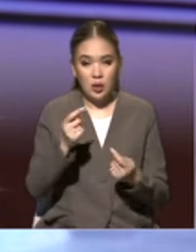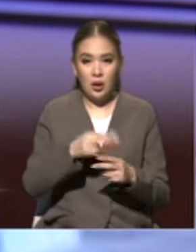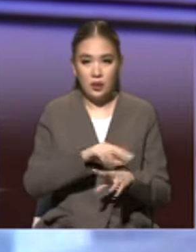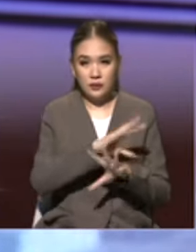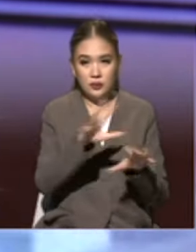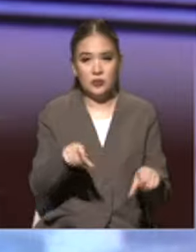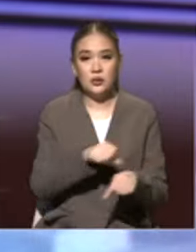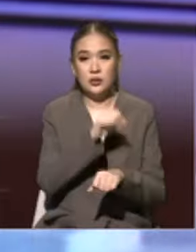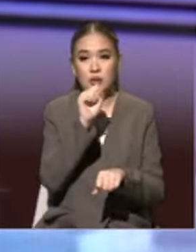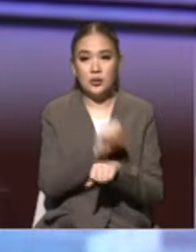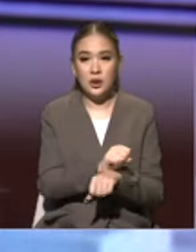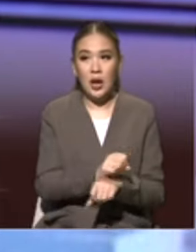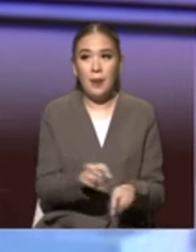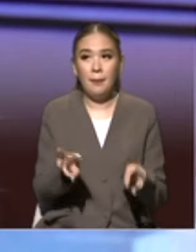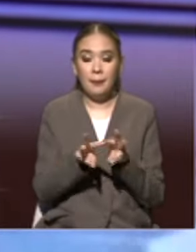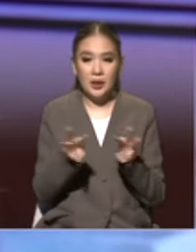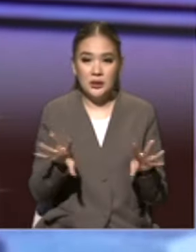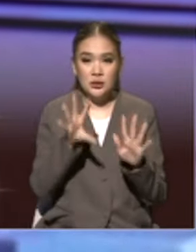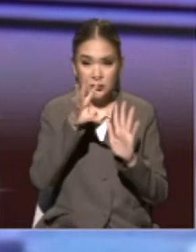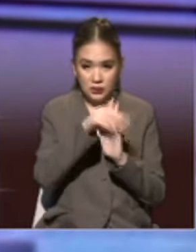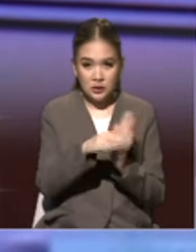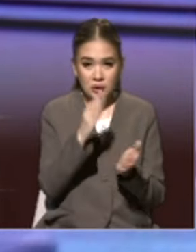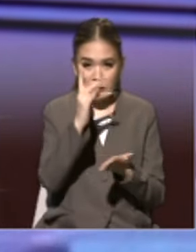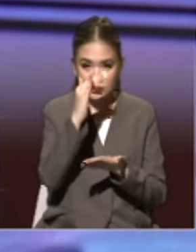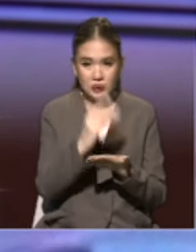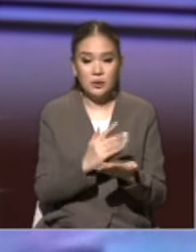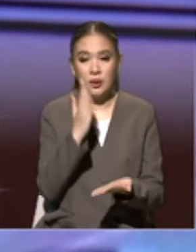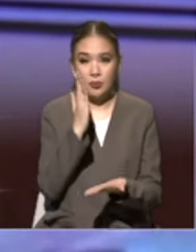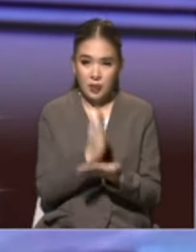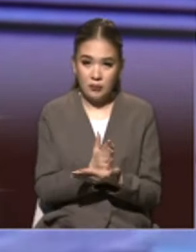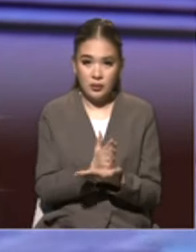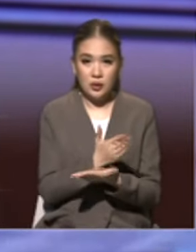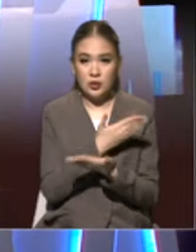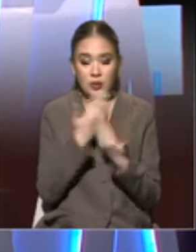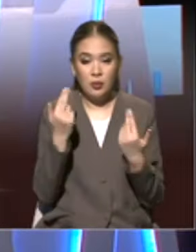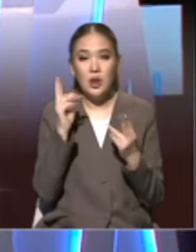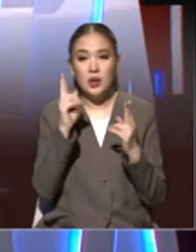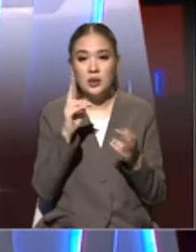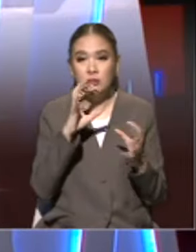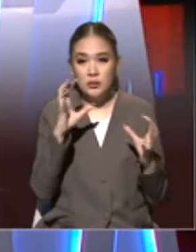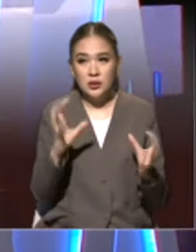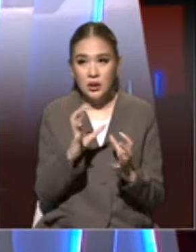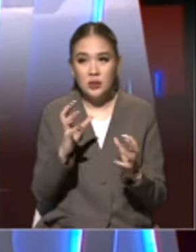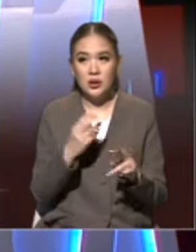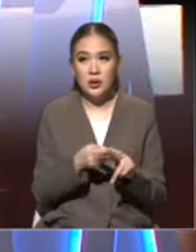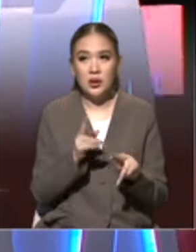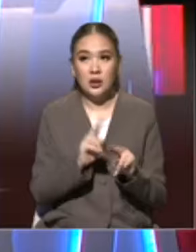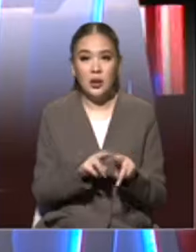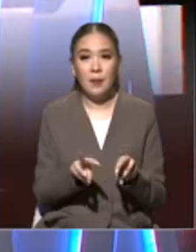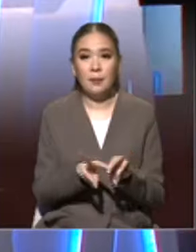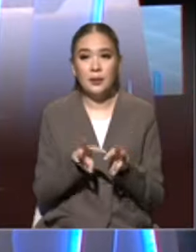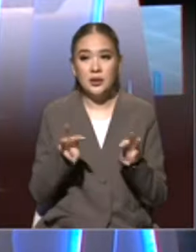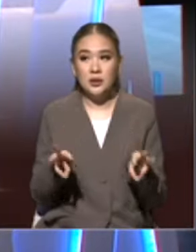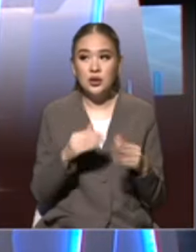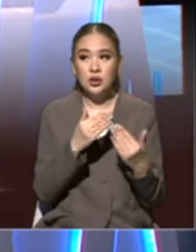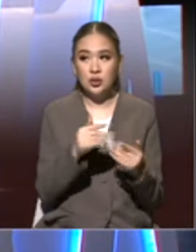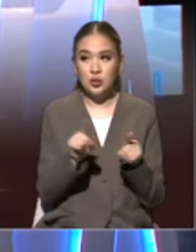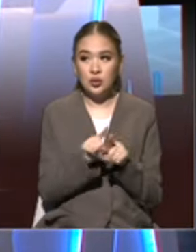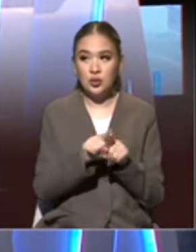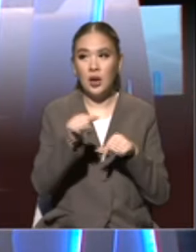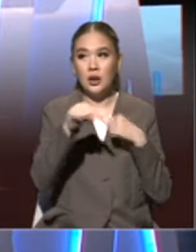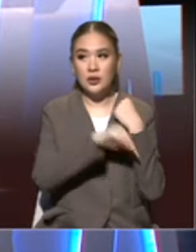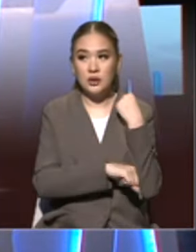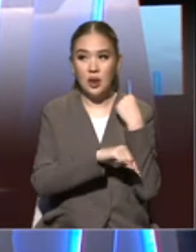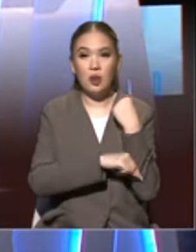жаңағы министрліктің тізіміне кіре ме? Және де ол тізімді кім жасақтайды? Және тізімді жасақтайтын министрлік ертең тағы да сыбайлас